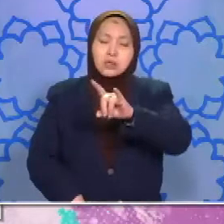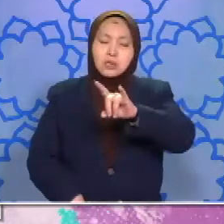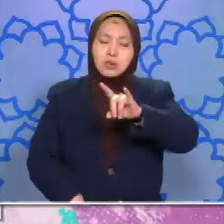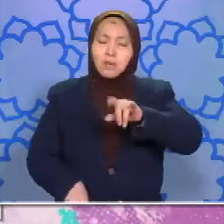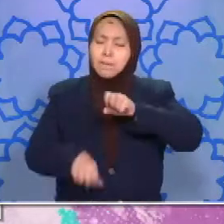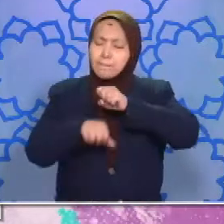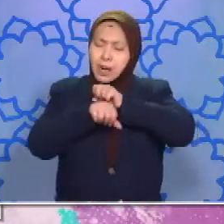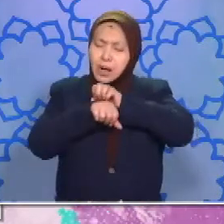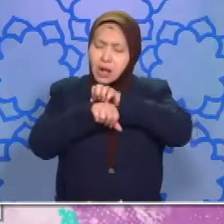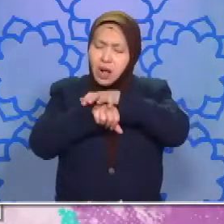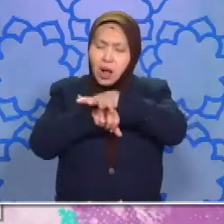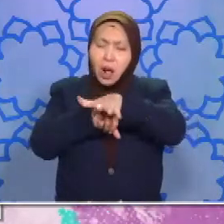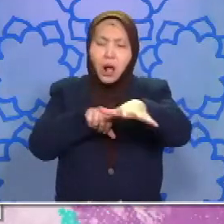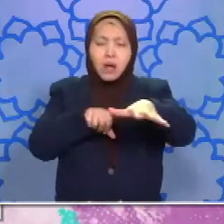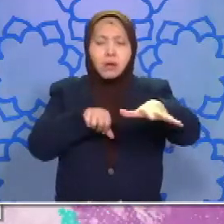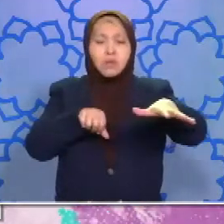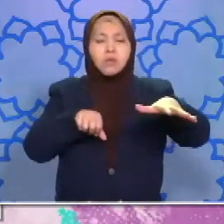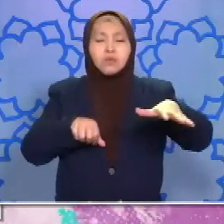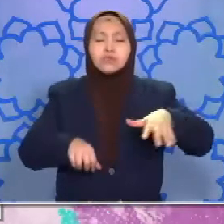إنما